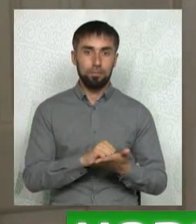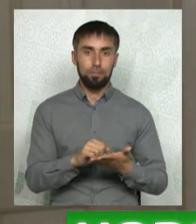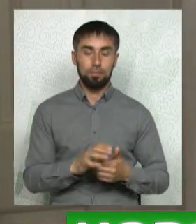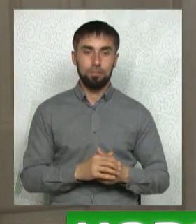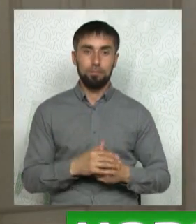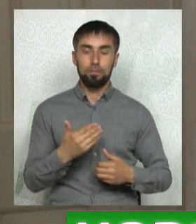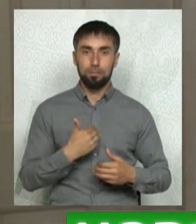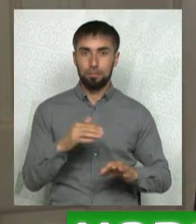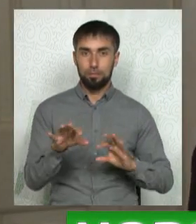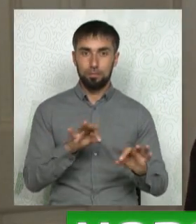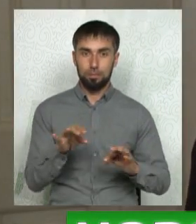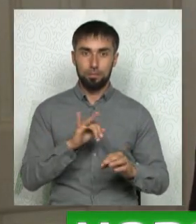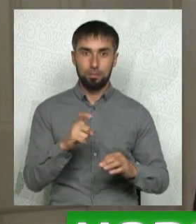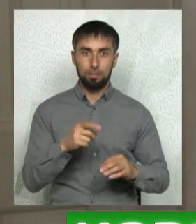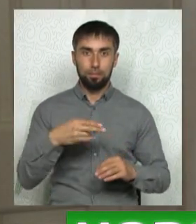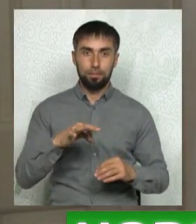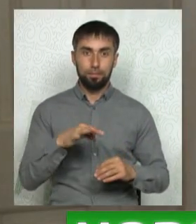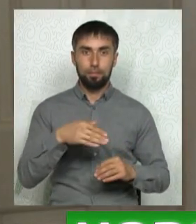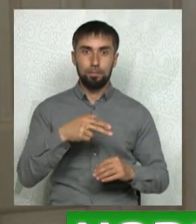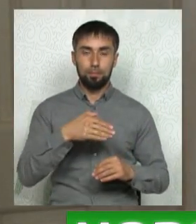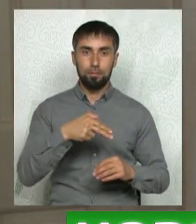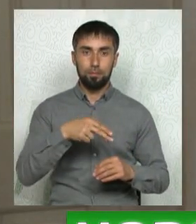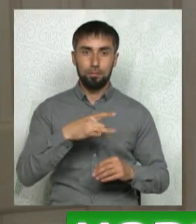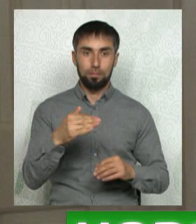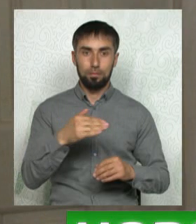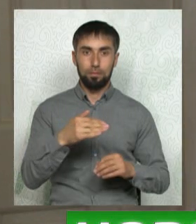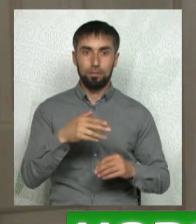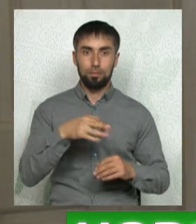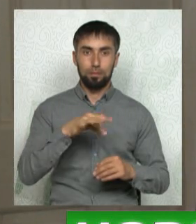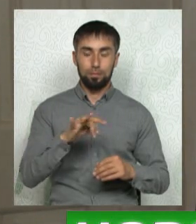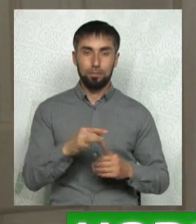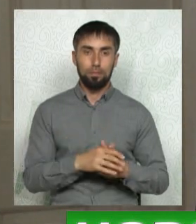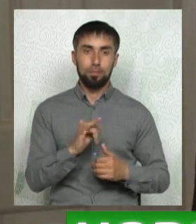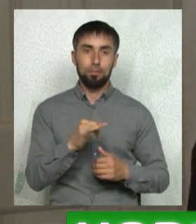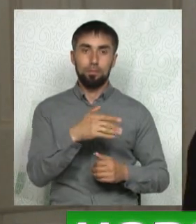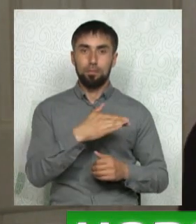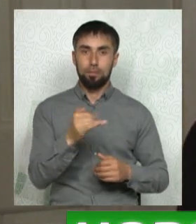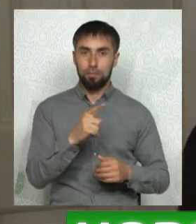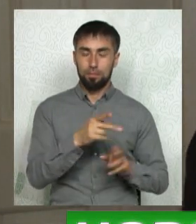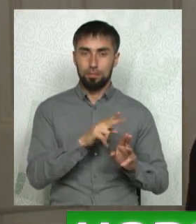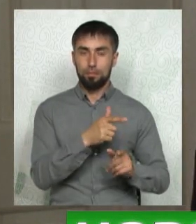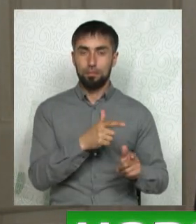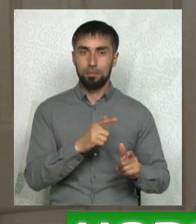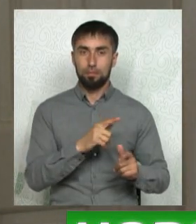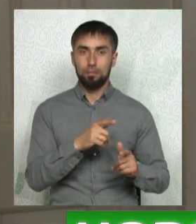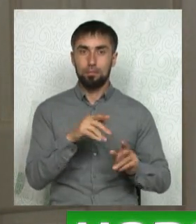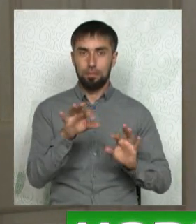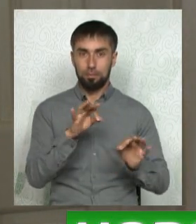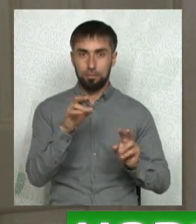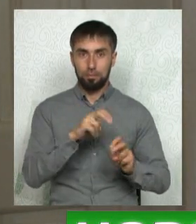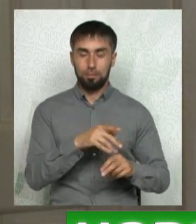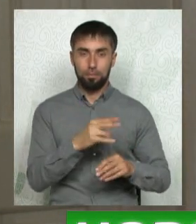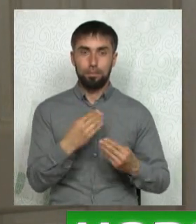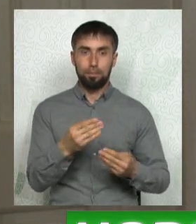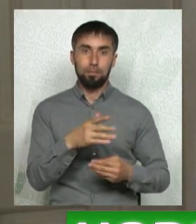Мы отбираем их, тестирование проходит, физподготовку они сдают. Потом мы их направляем